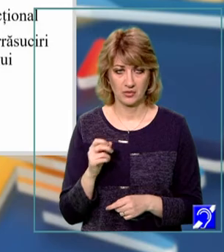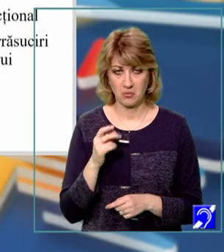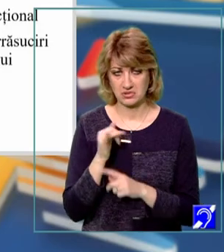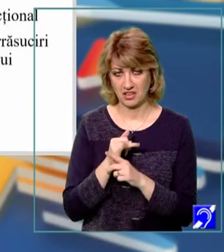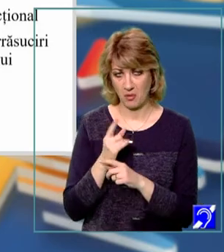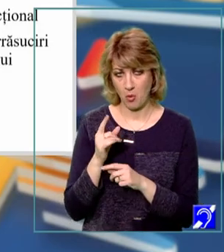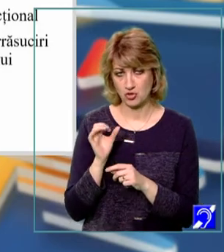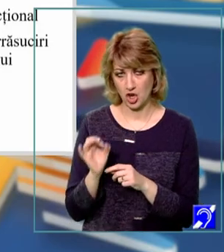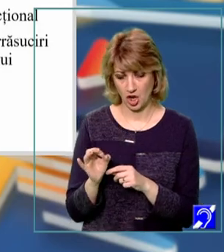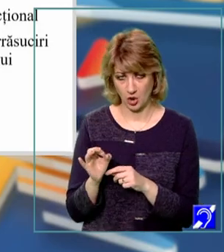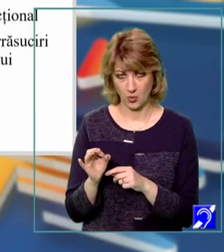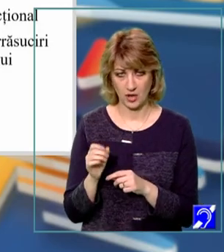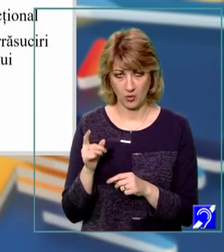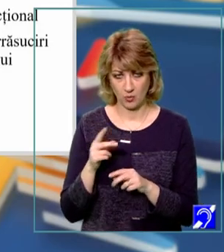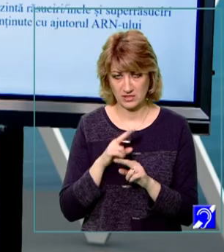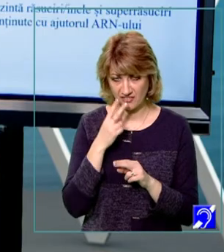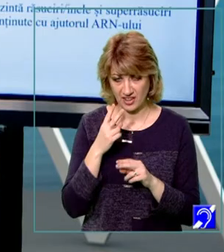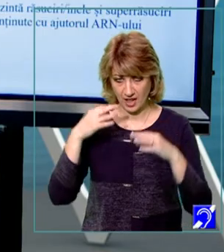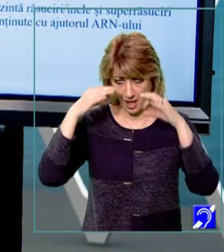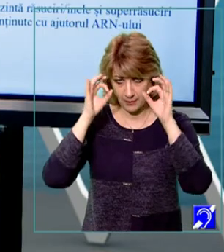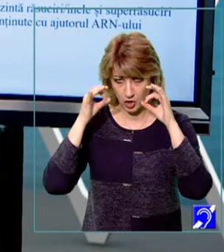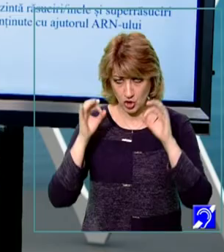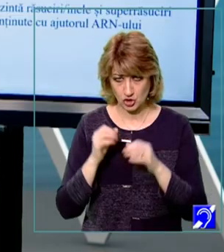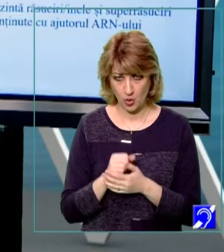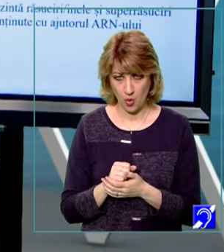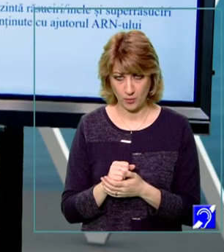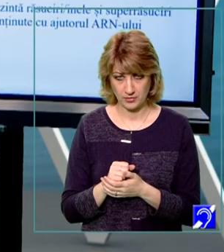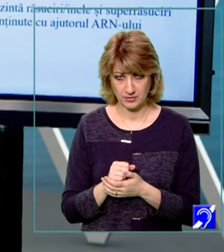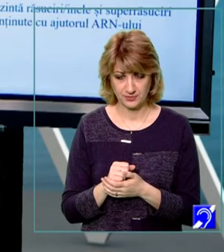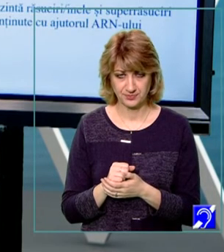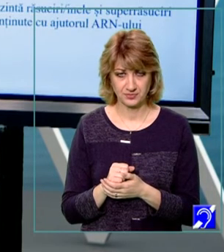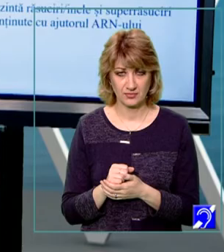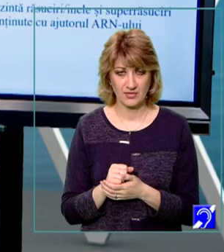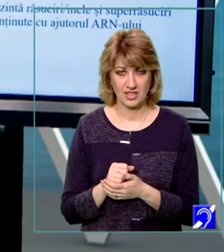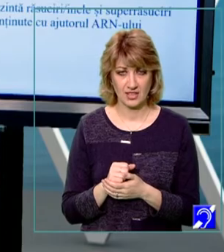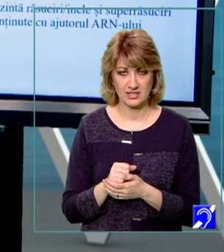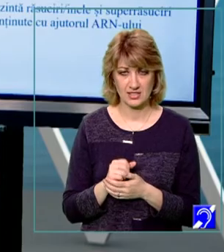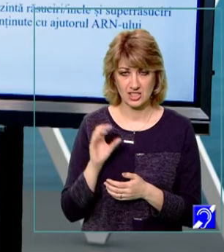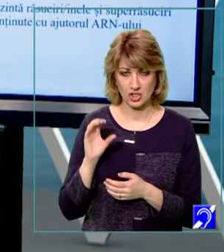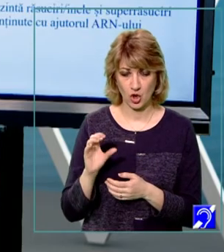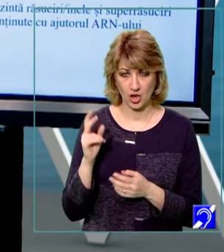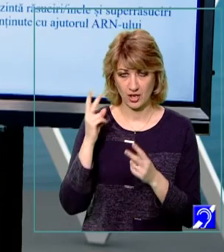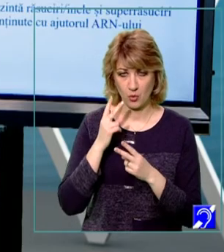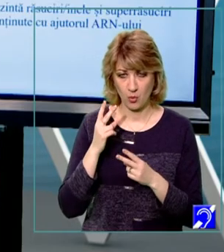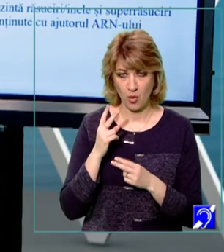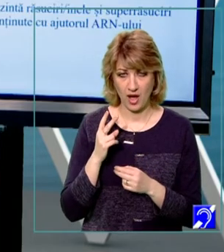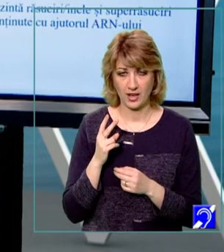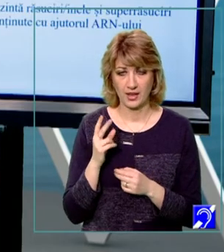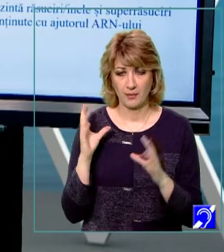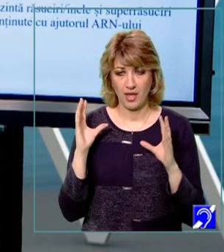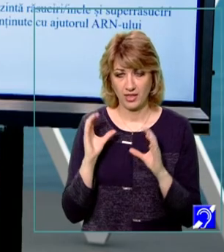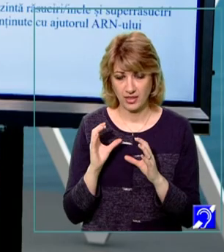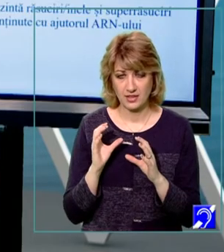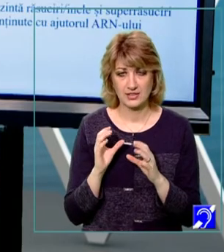bacteriană, așa cum arată ea la microscopul electronic, și zona aceasta de culoare mai închisă este